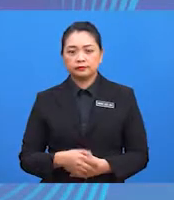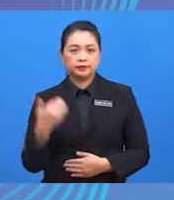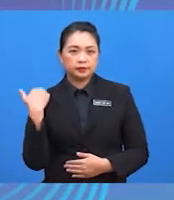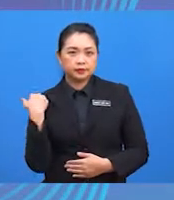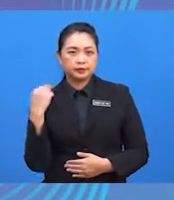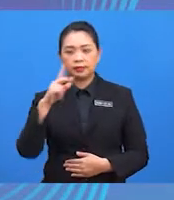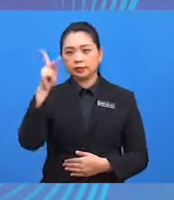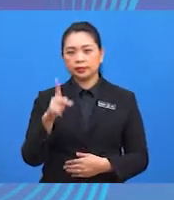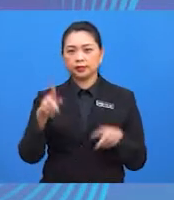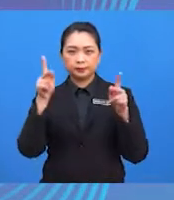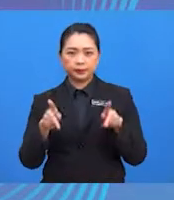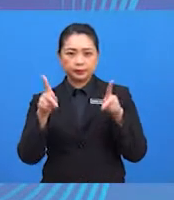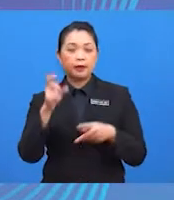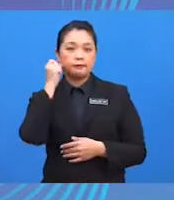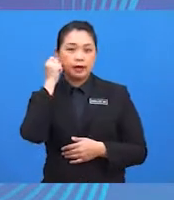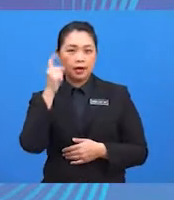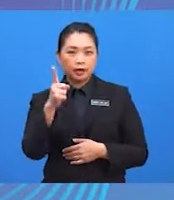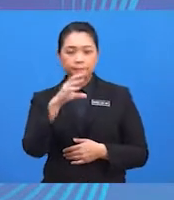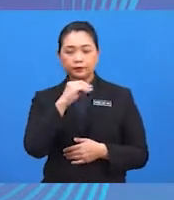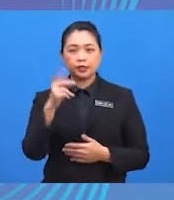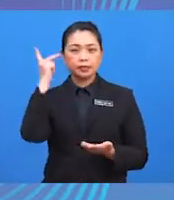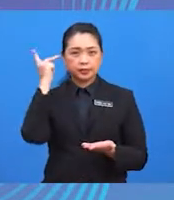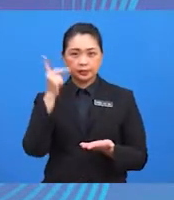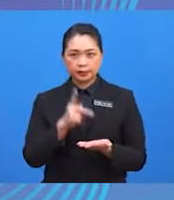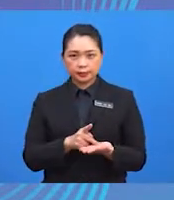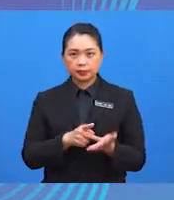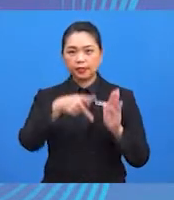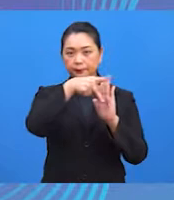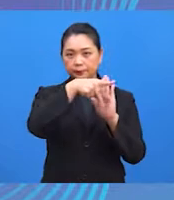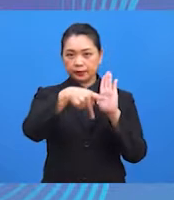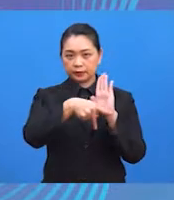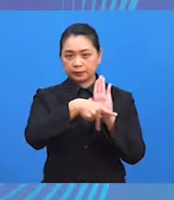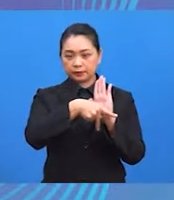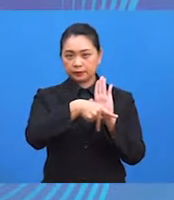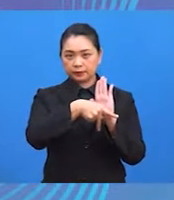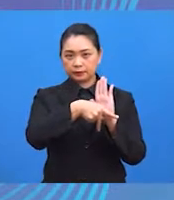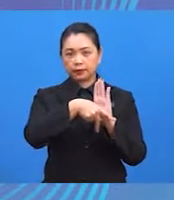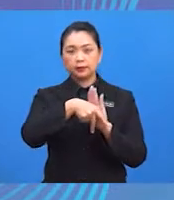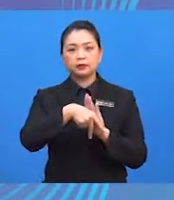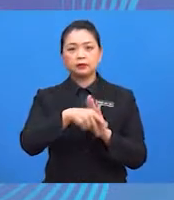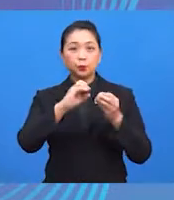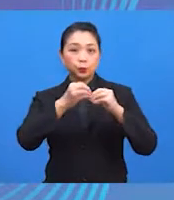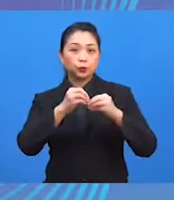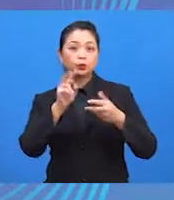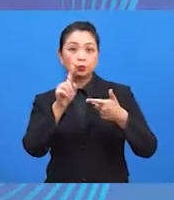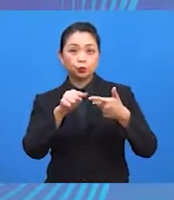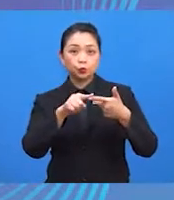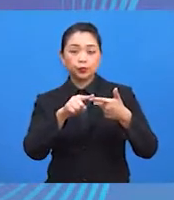Adakah para pelajar faham dan mengenali tentang prinsip lukisan perspektif ini?